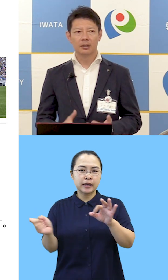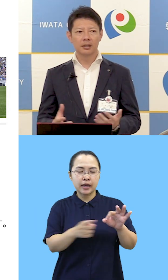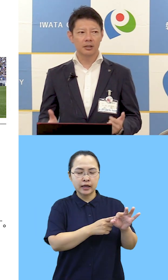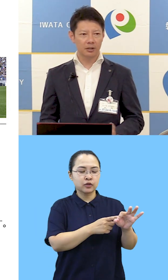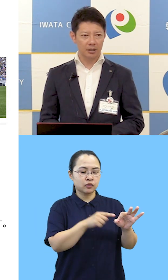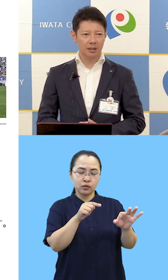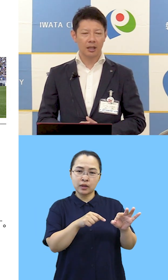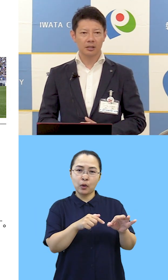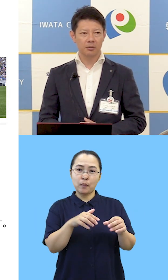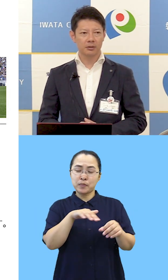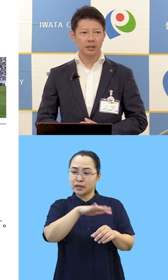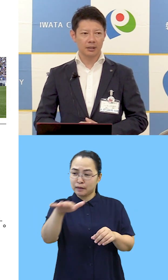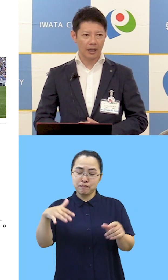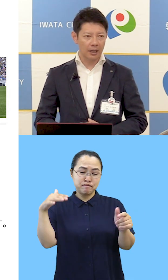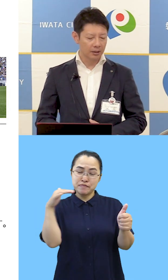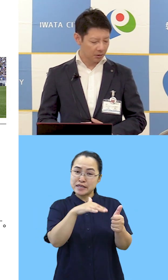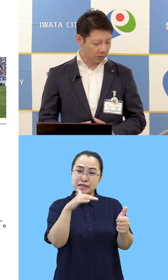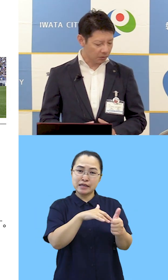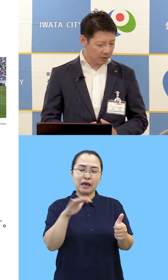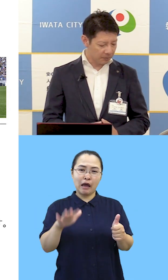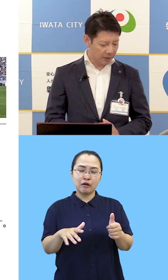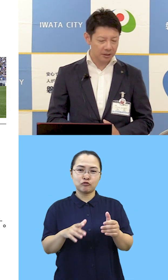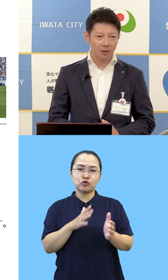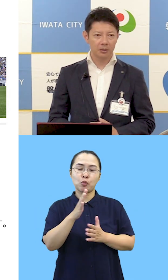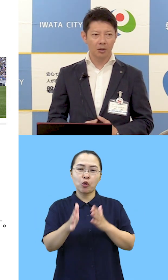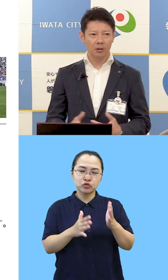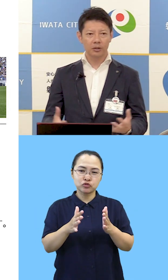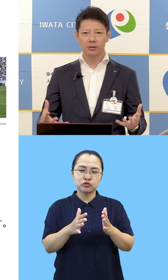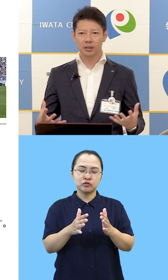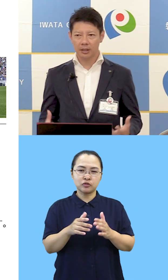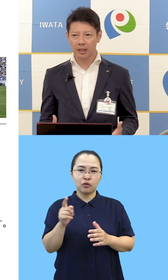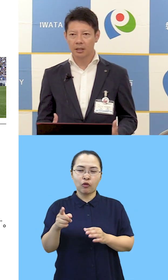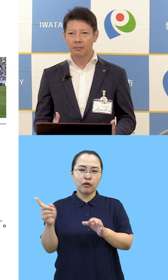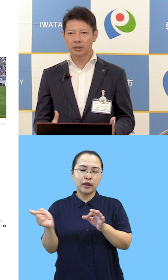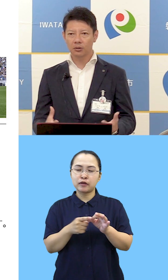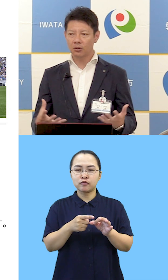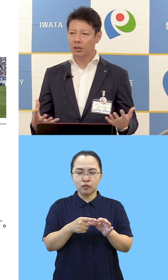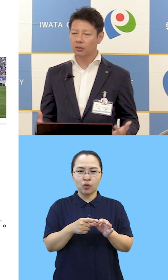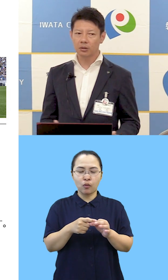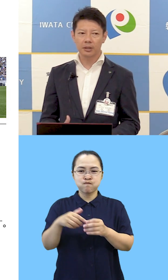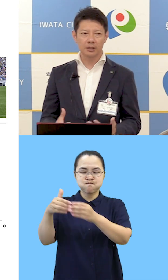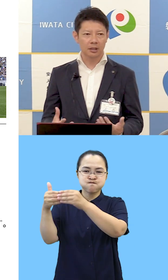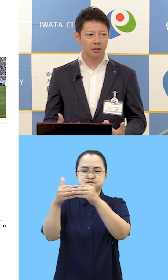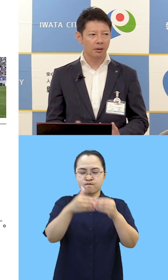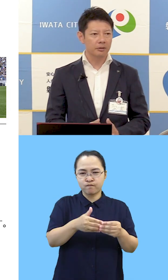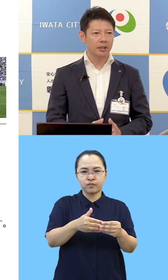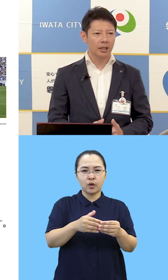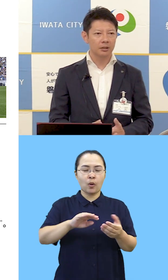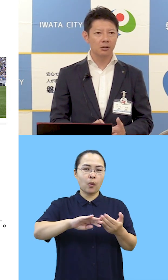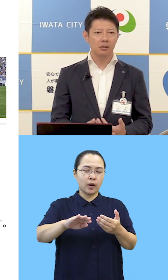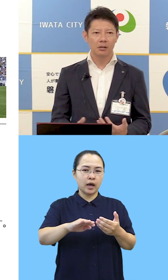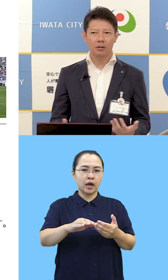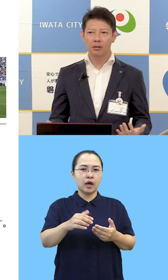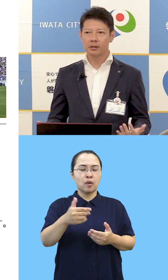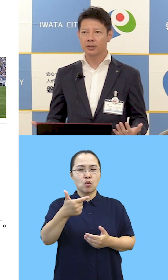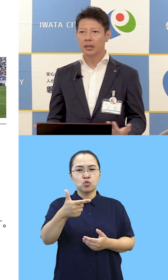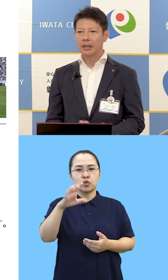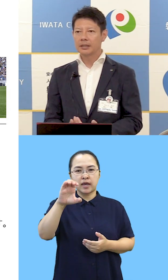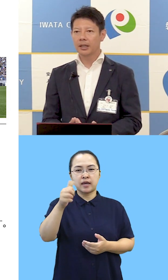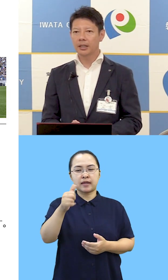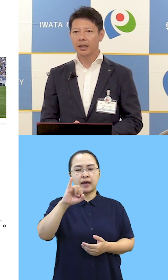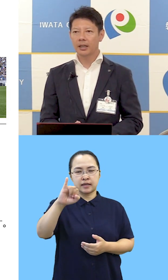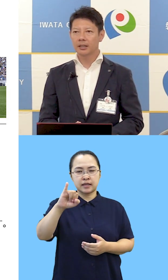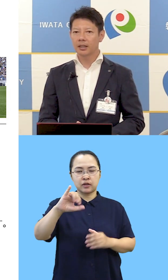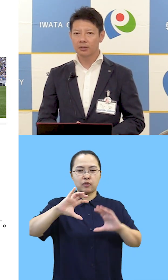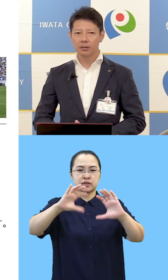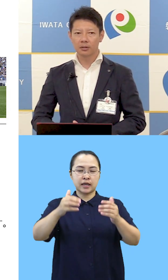はり根強い人気があるスポーツですから、このドリームベースボールも誘致したり、まあ、その他のこともですね、昨日はムエタイの